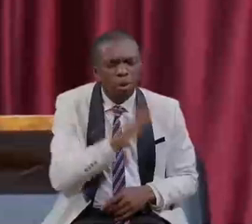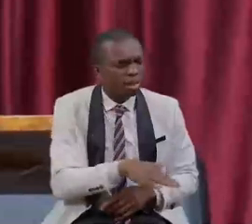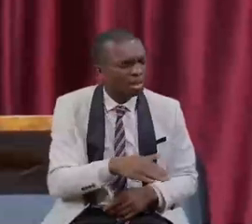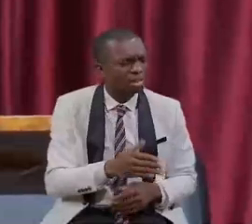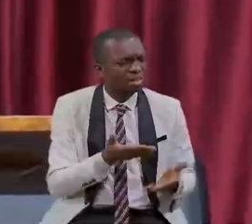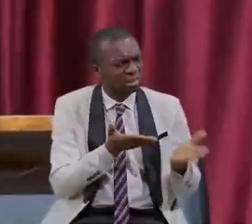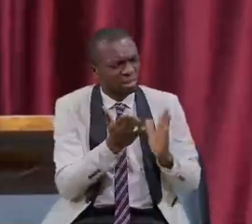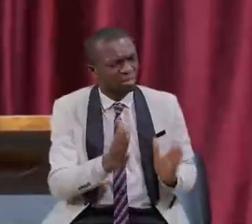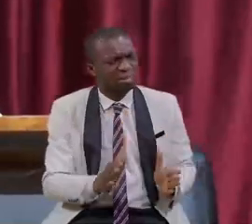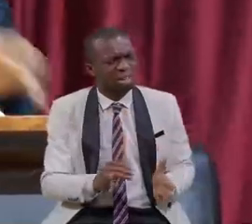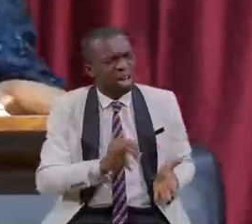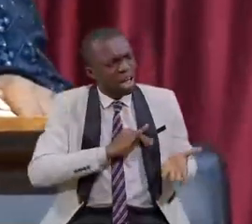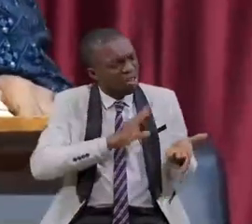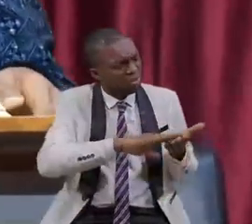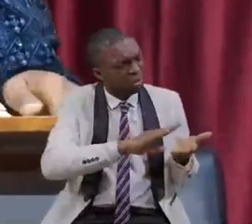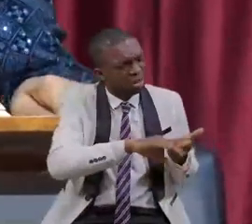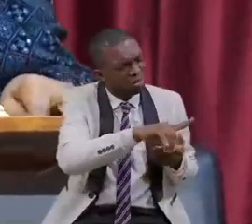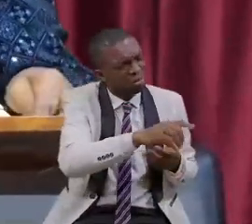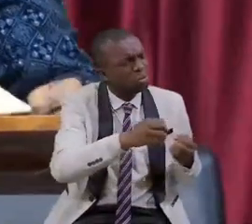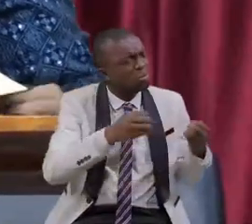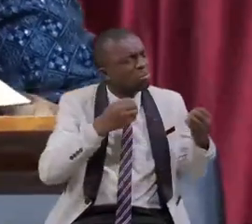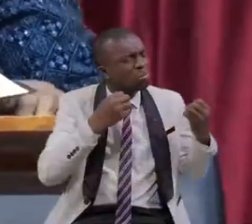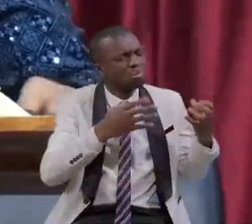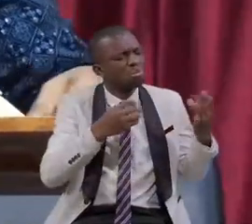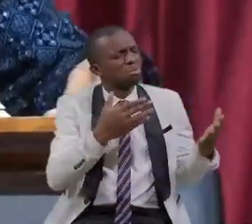je t'ai pardonné beaucoup.